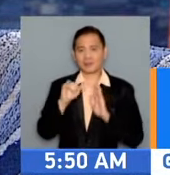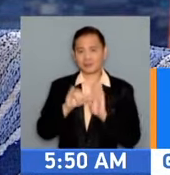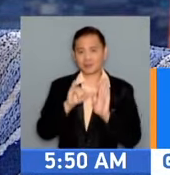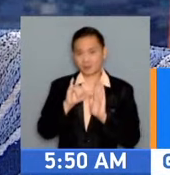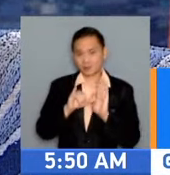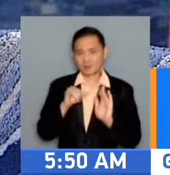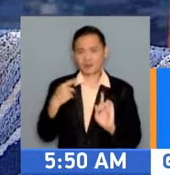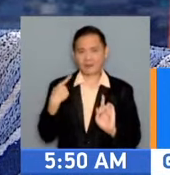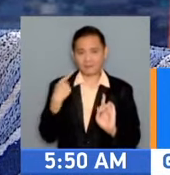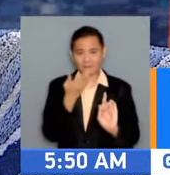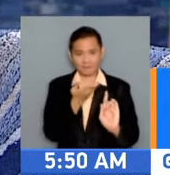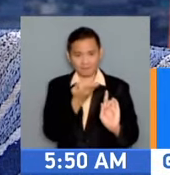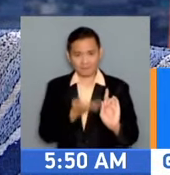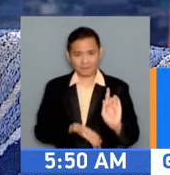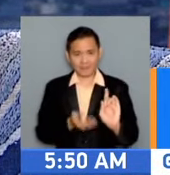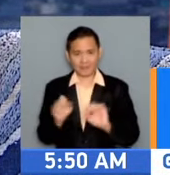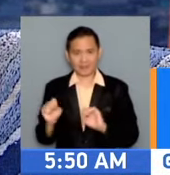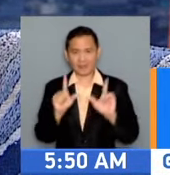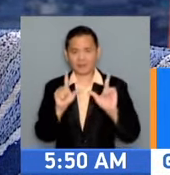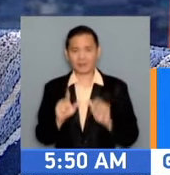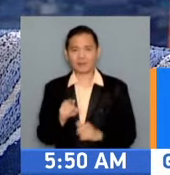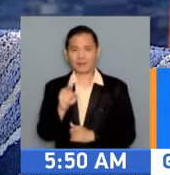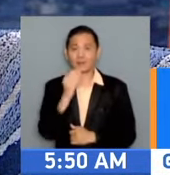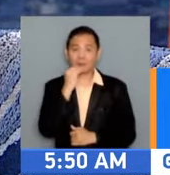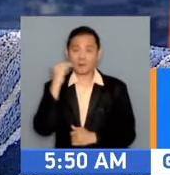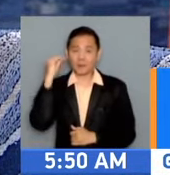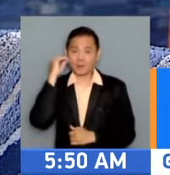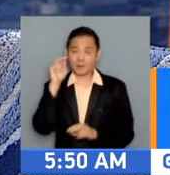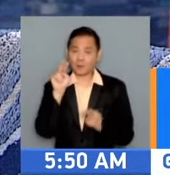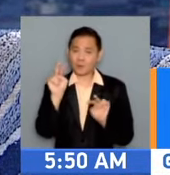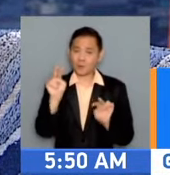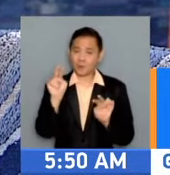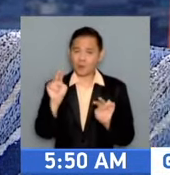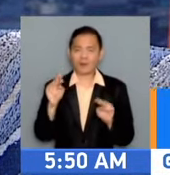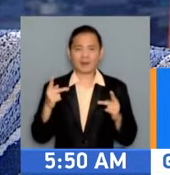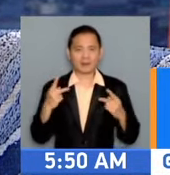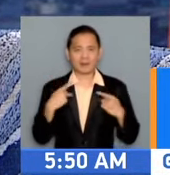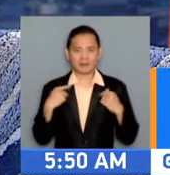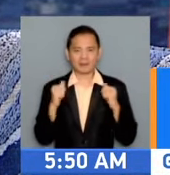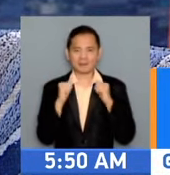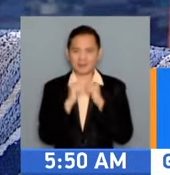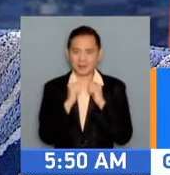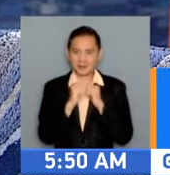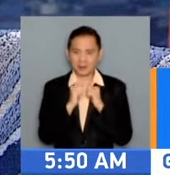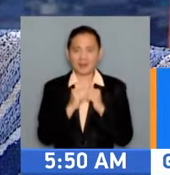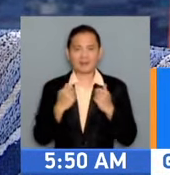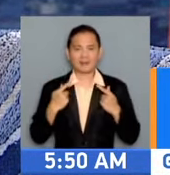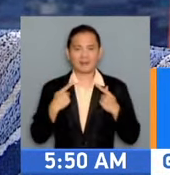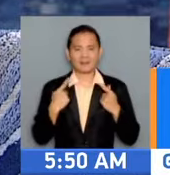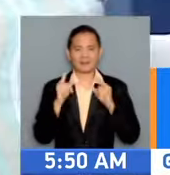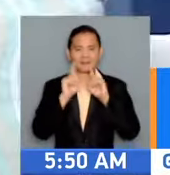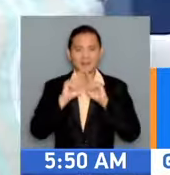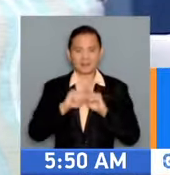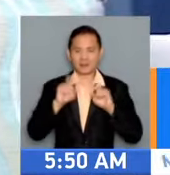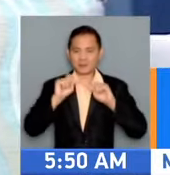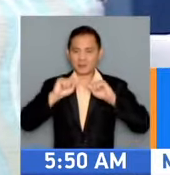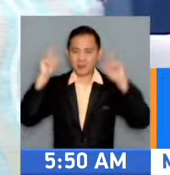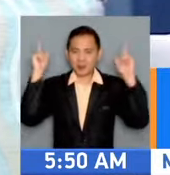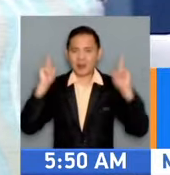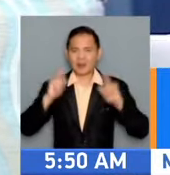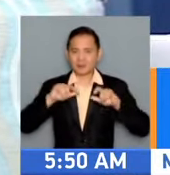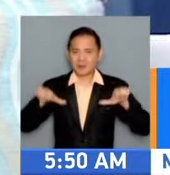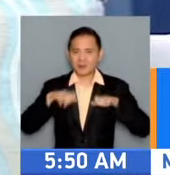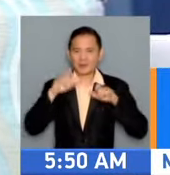At syempre sa mga nasa bahay, sama-sama pa rin tayo at marami kaming sorpresa at pa-premium inihanda para lang sa inyo. Simulan natin,